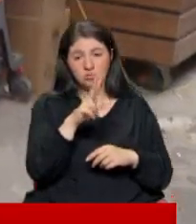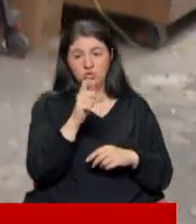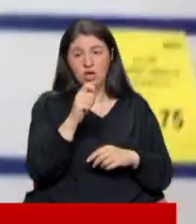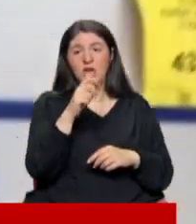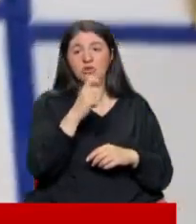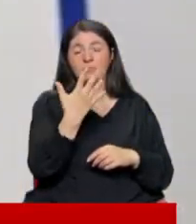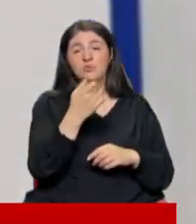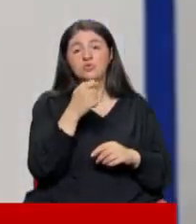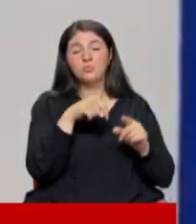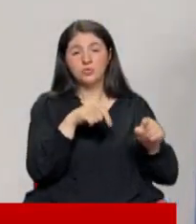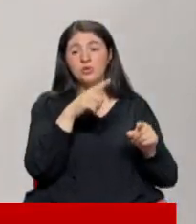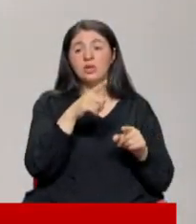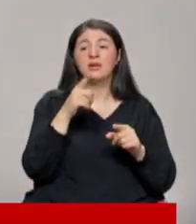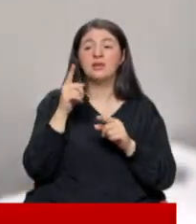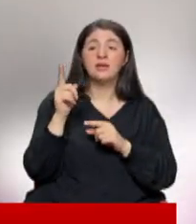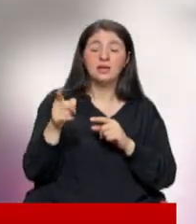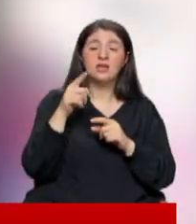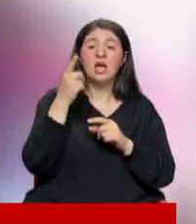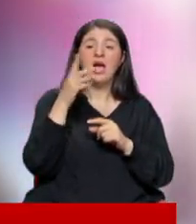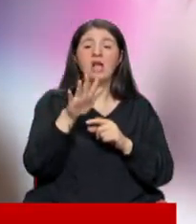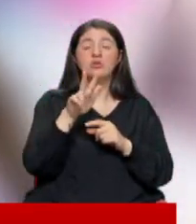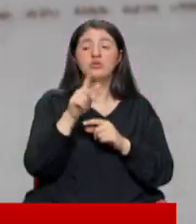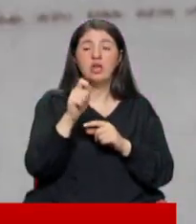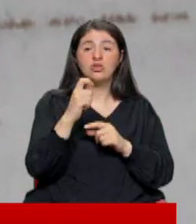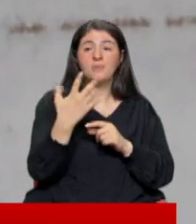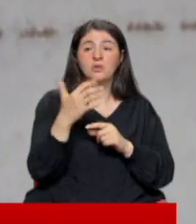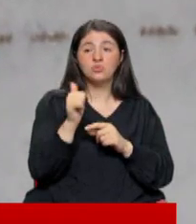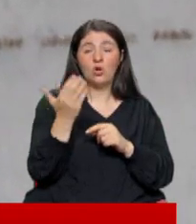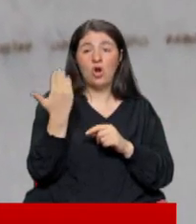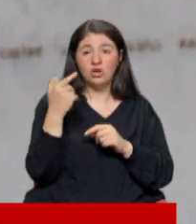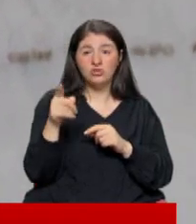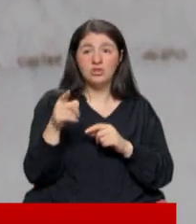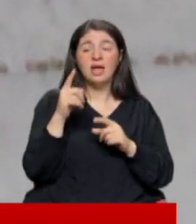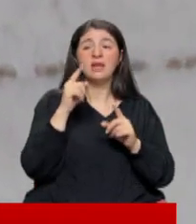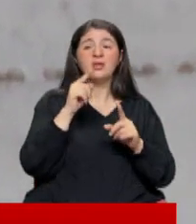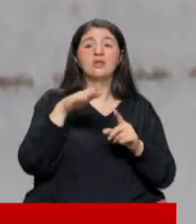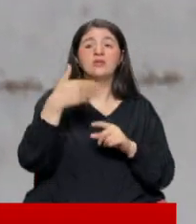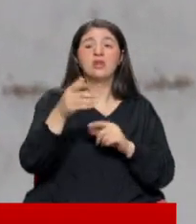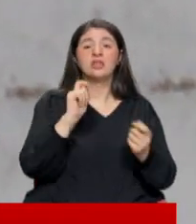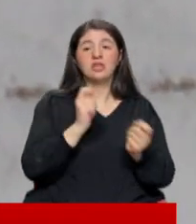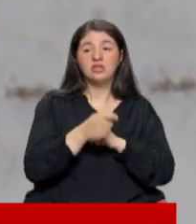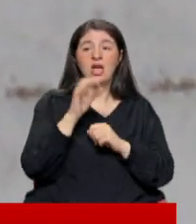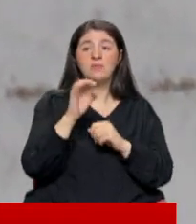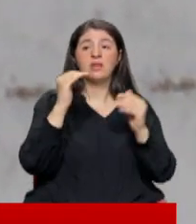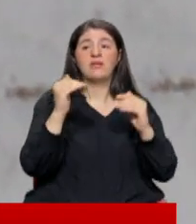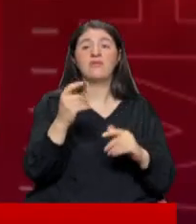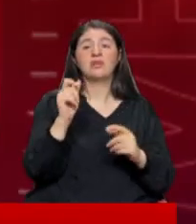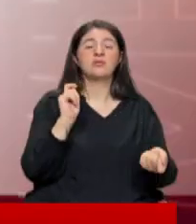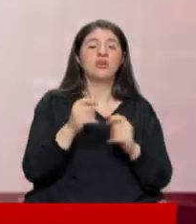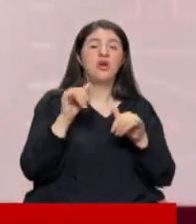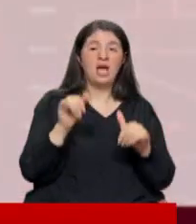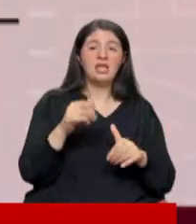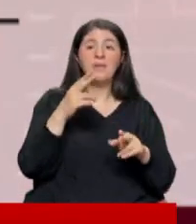kuruş Bugün en ucuz hijyenikbet 23 lira 95 kuruştu bir gün önce hem fişteki vergi oranı değişti hem de raftaki fiyatı